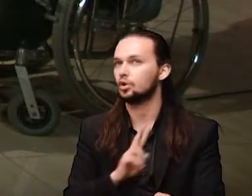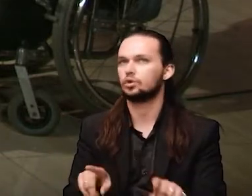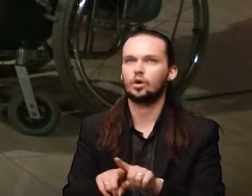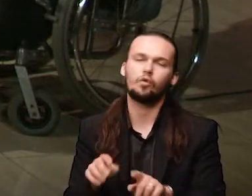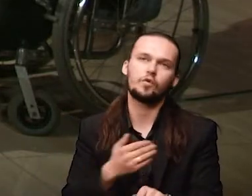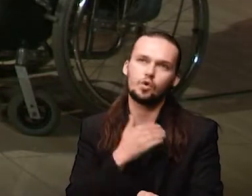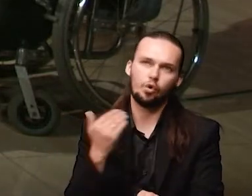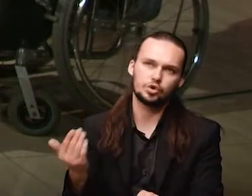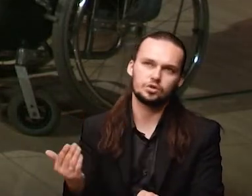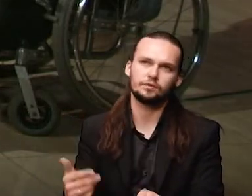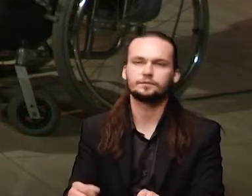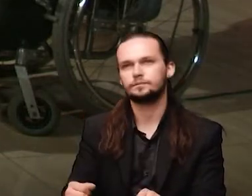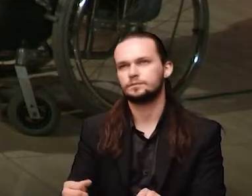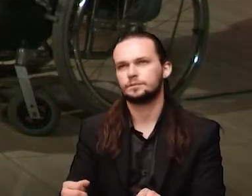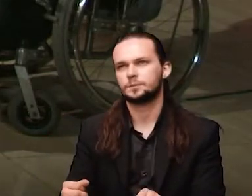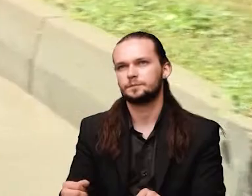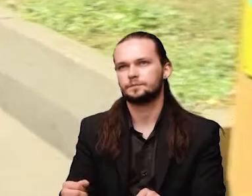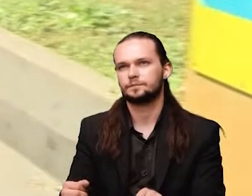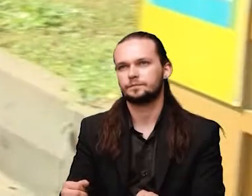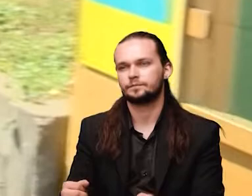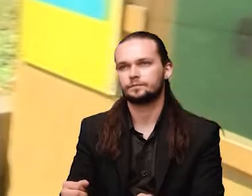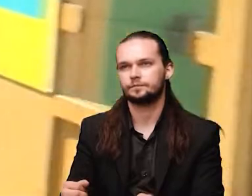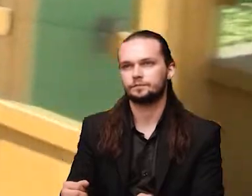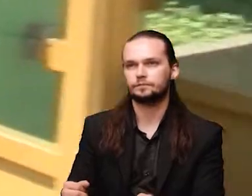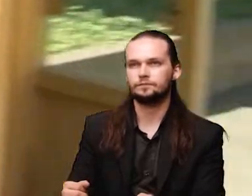Че ты говоришь?